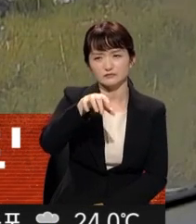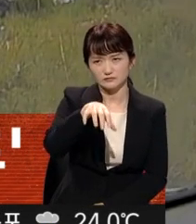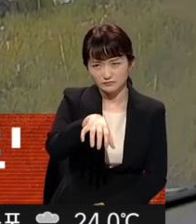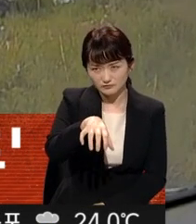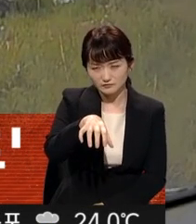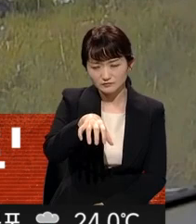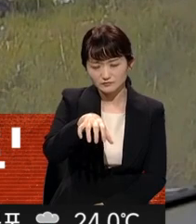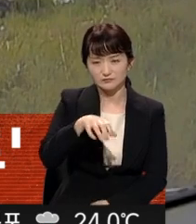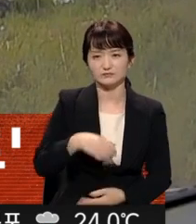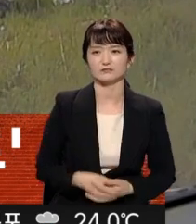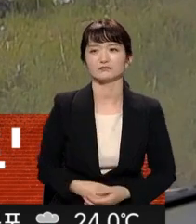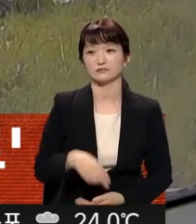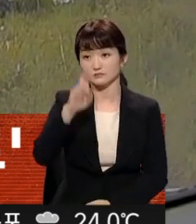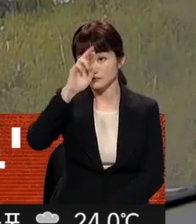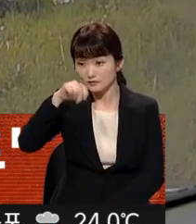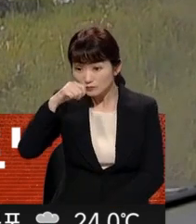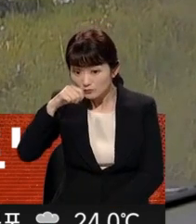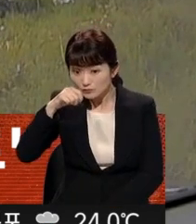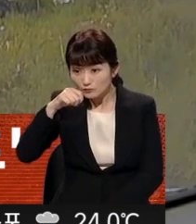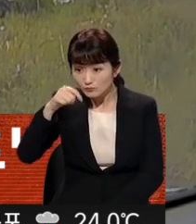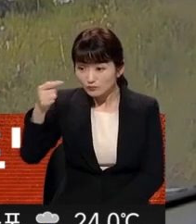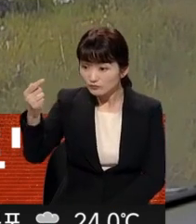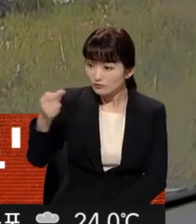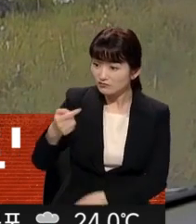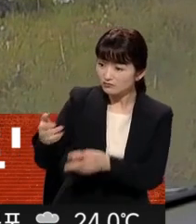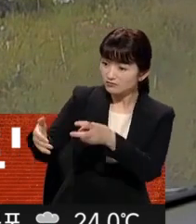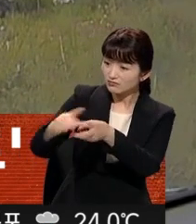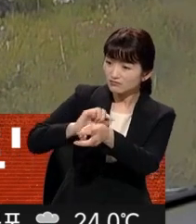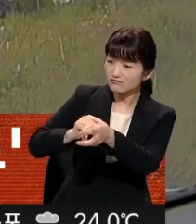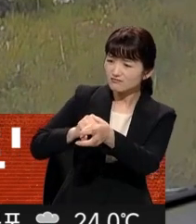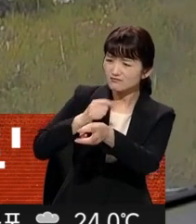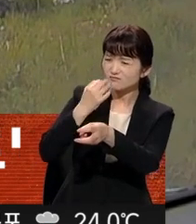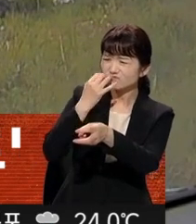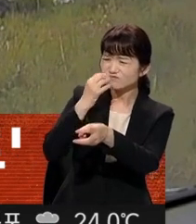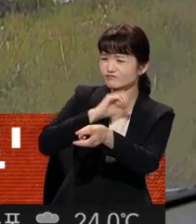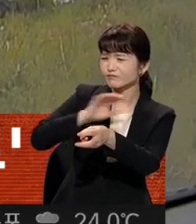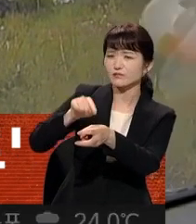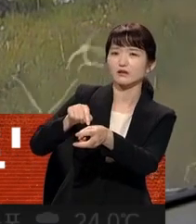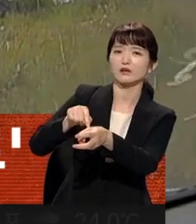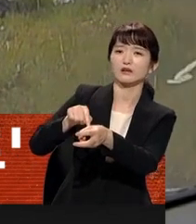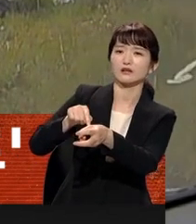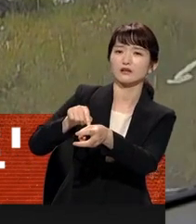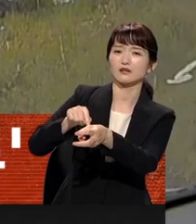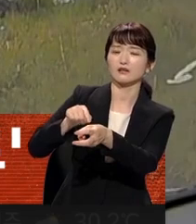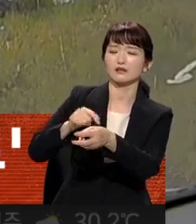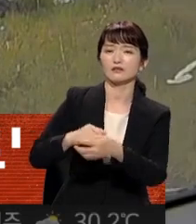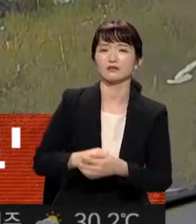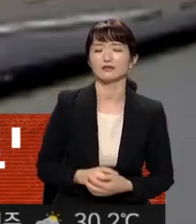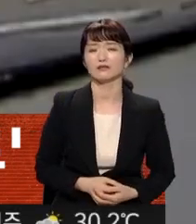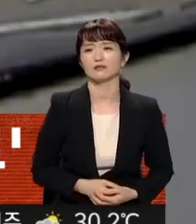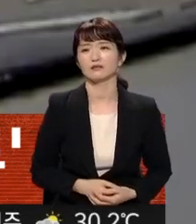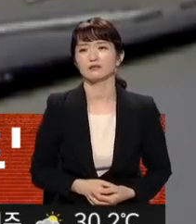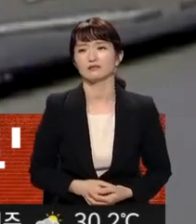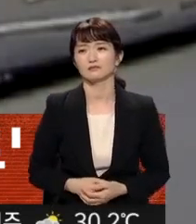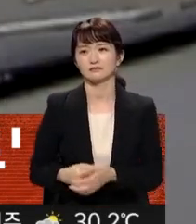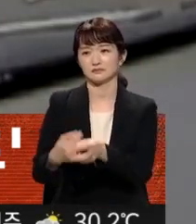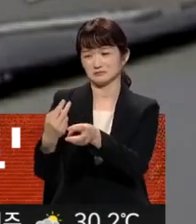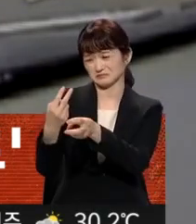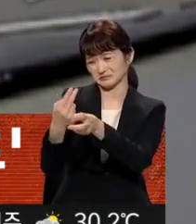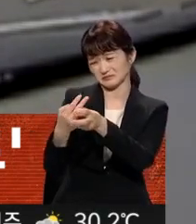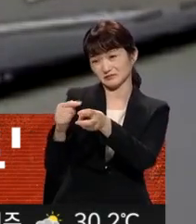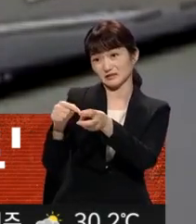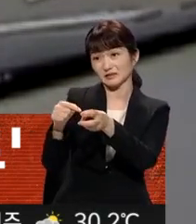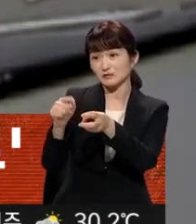점심을 먹고 나왔더니 아니나 다를까 내 차가 온통 쓰레기 혐의로 덮여 있는 겁니다 사실 그 유창에 있는게